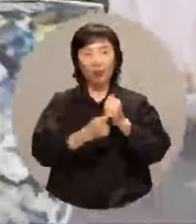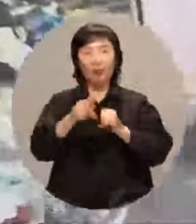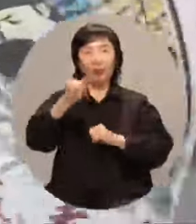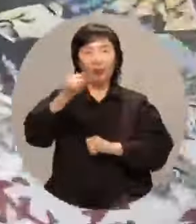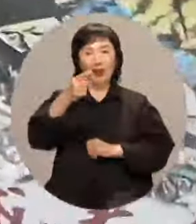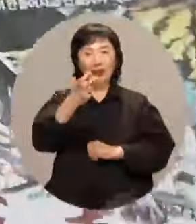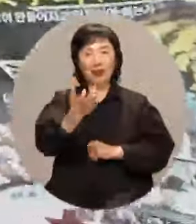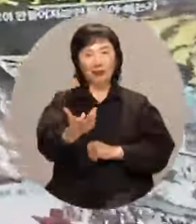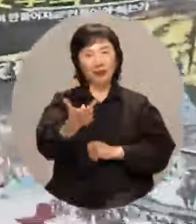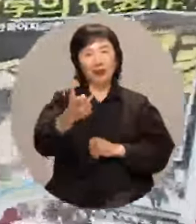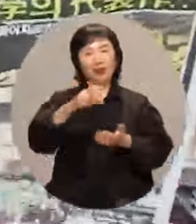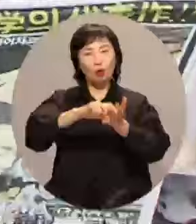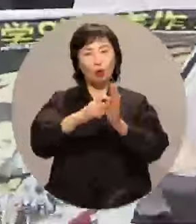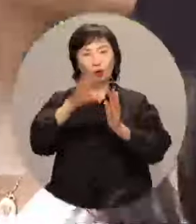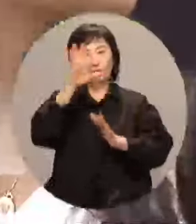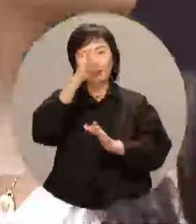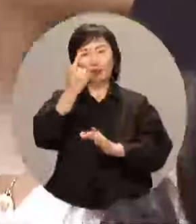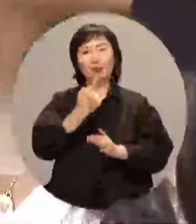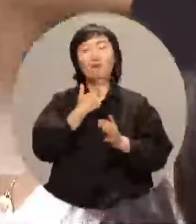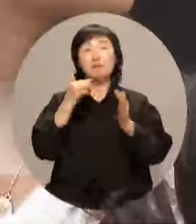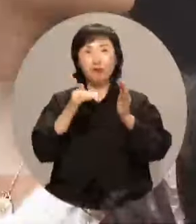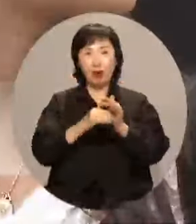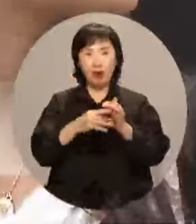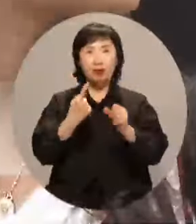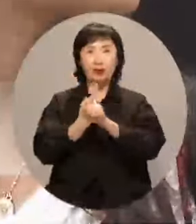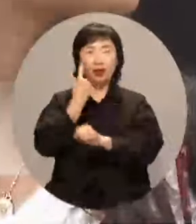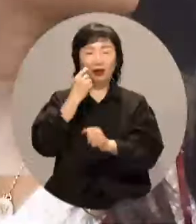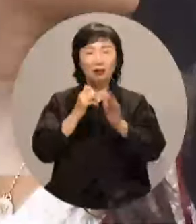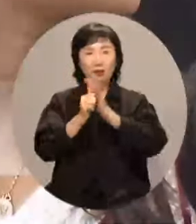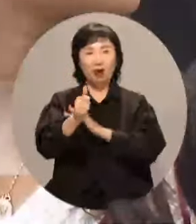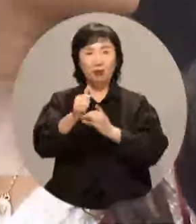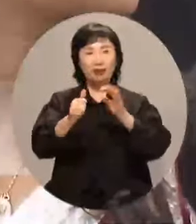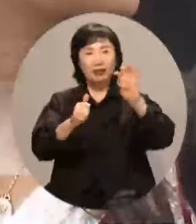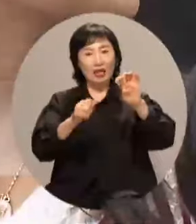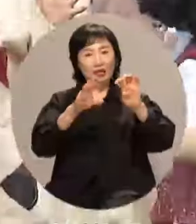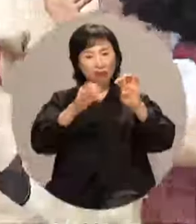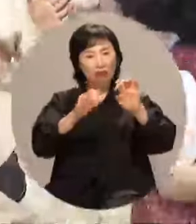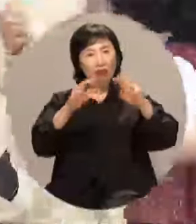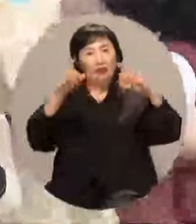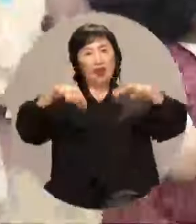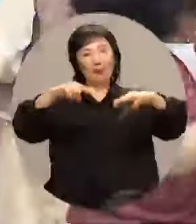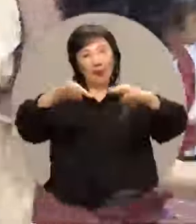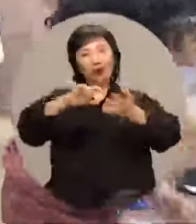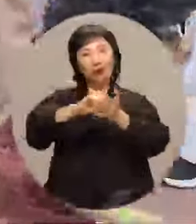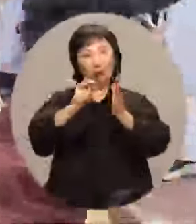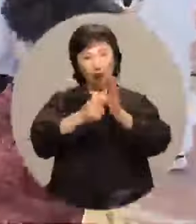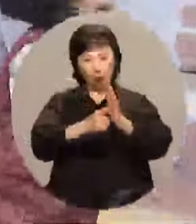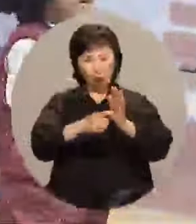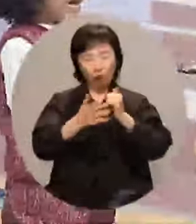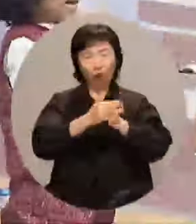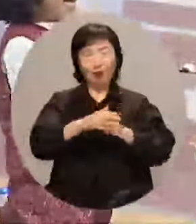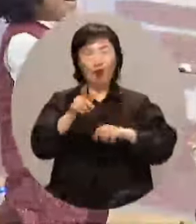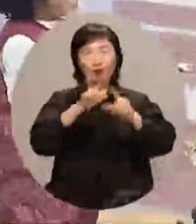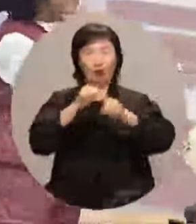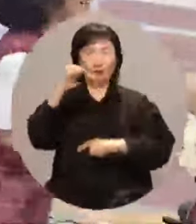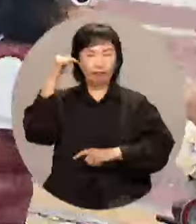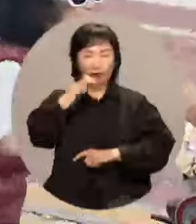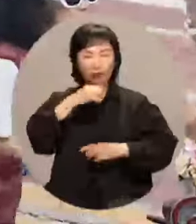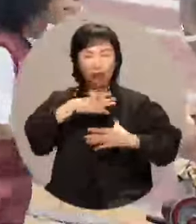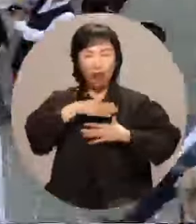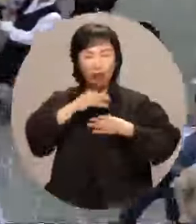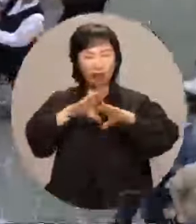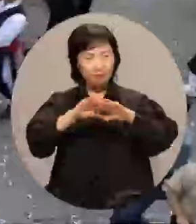117만여 명으로 집계됩니다. 지난해 방문객 40만 명의 3배에 달해 보다 철저한 안전대책이